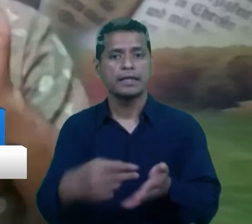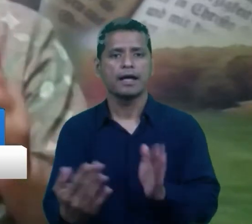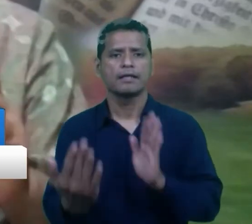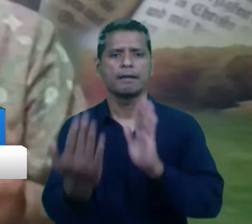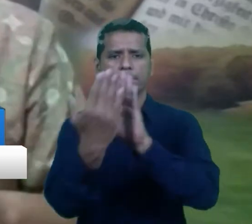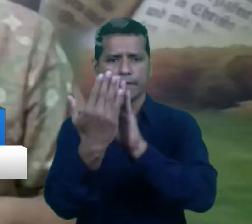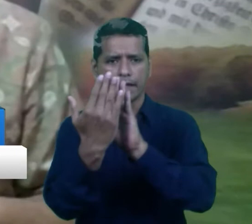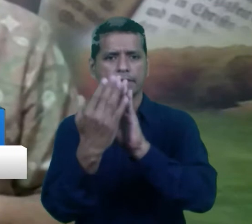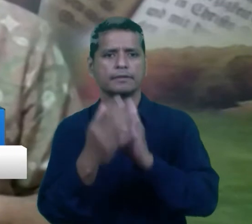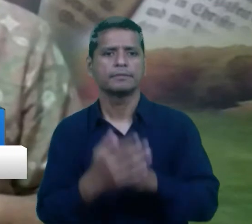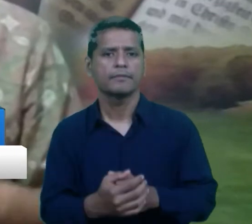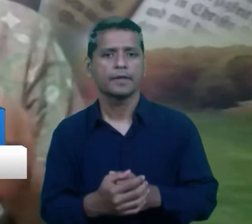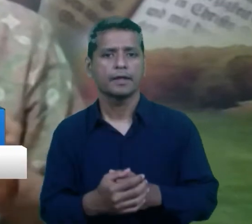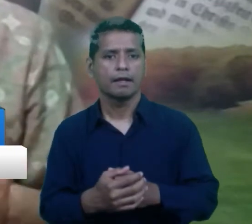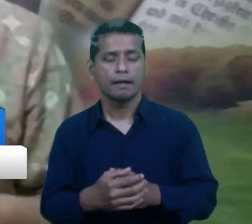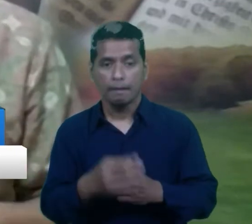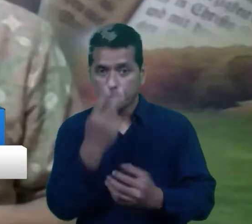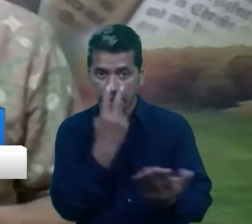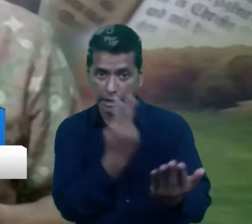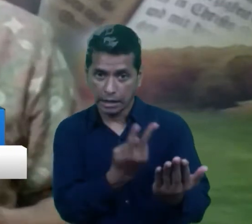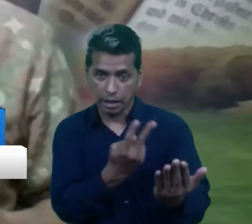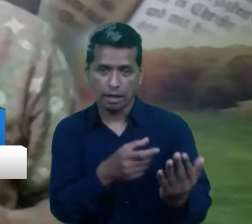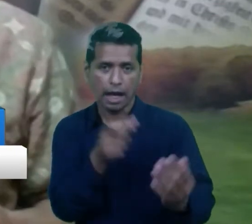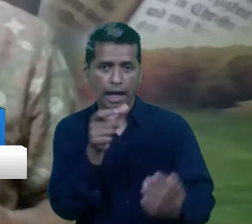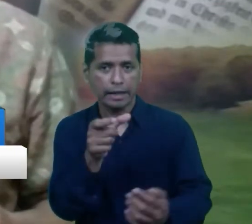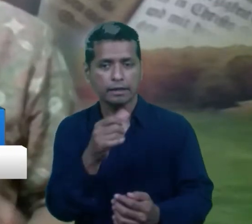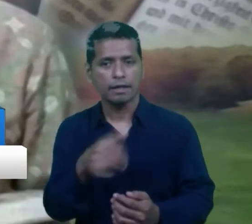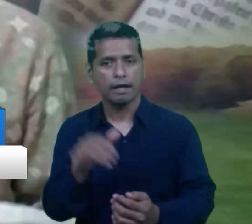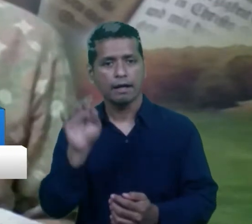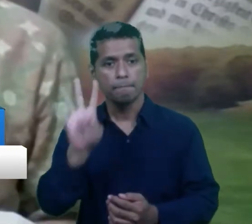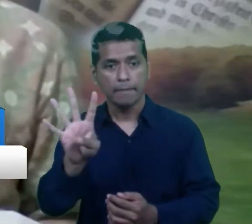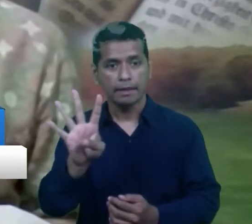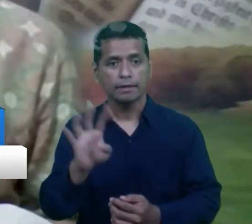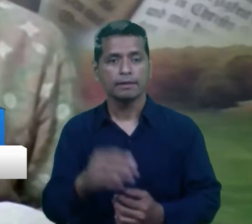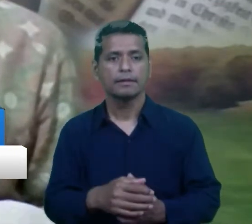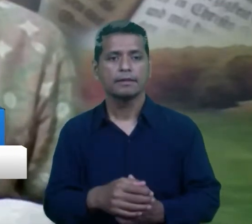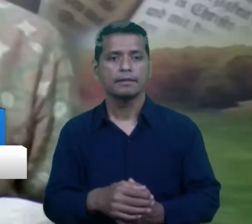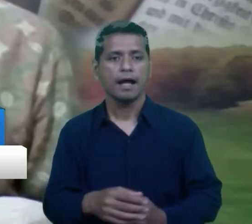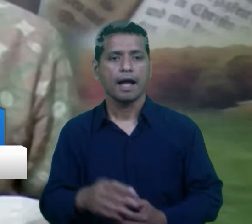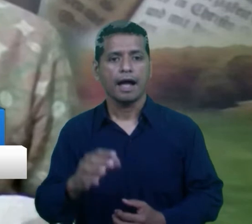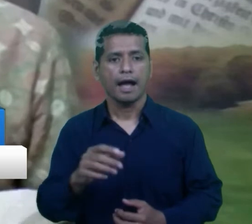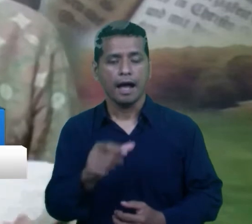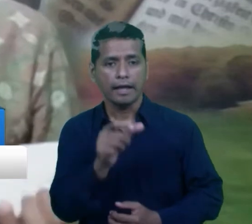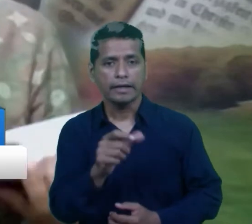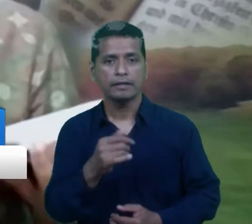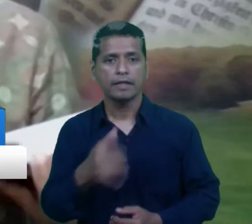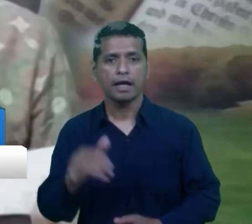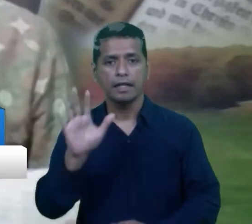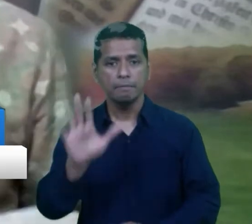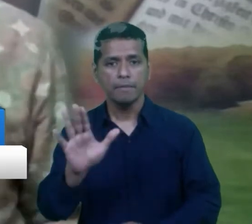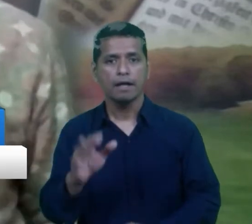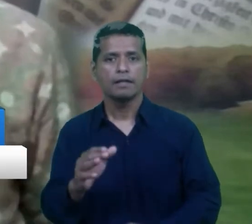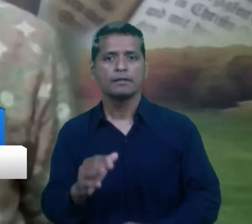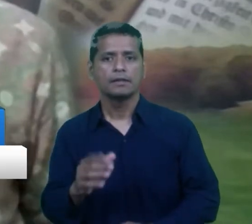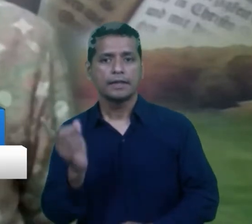hadapan tahta itu, itulah ketujuh roh Allah. Ya. Mengapa dia tidak duduk di atas tahta? Karena kejadiannya pada saat